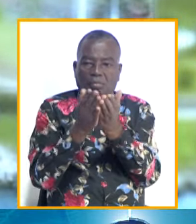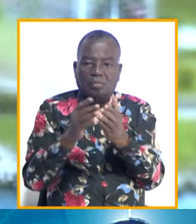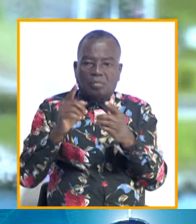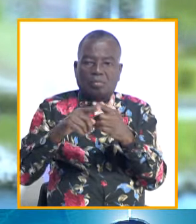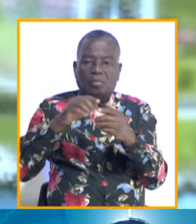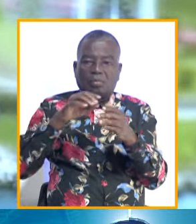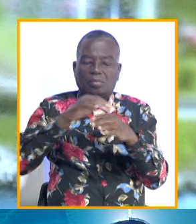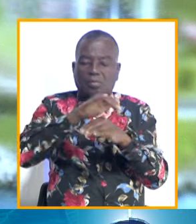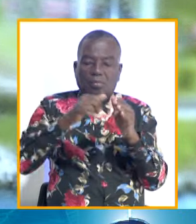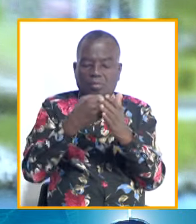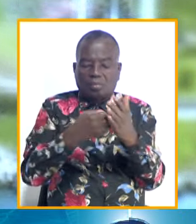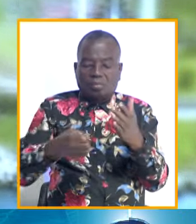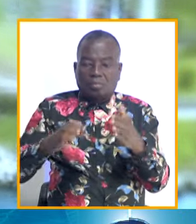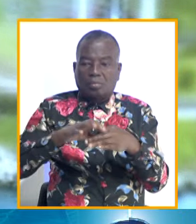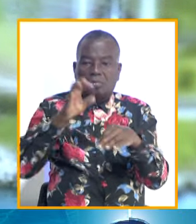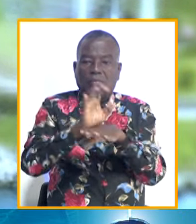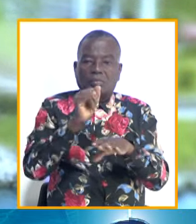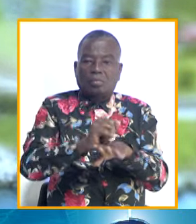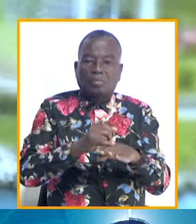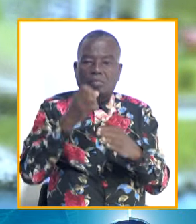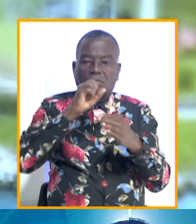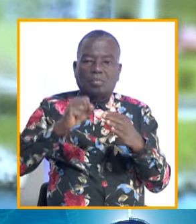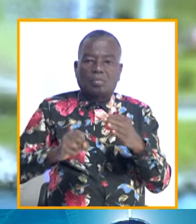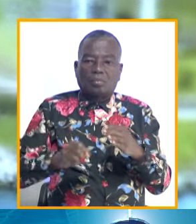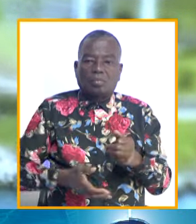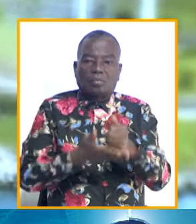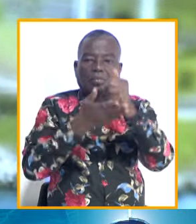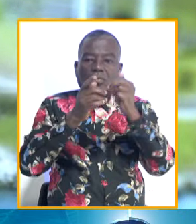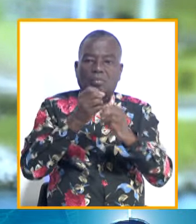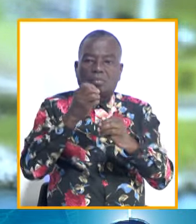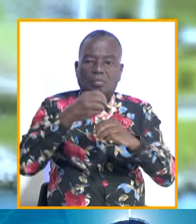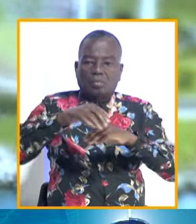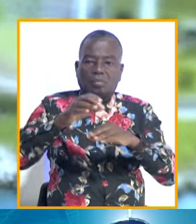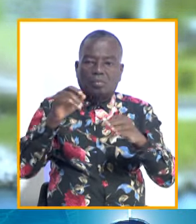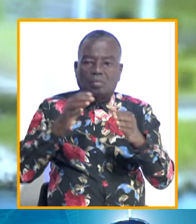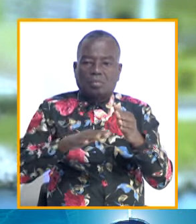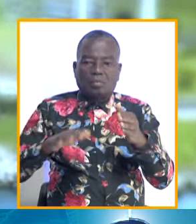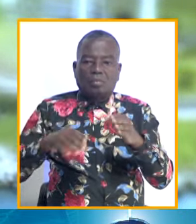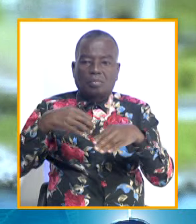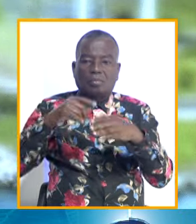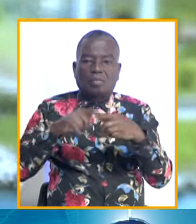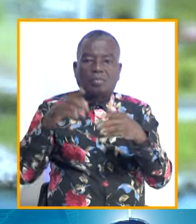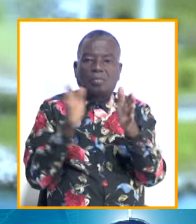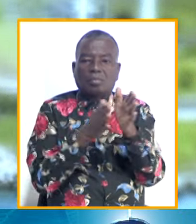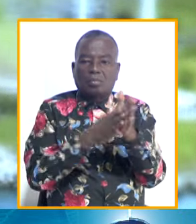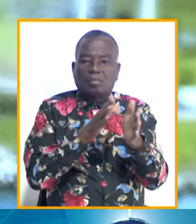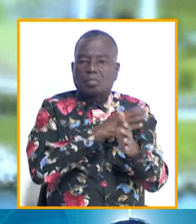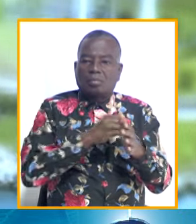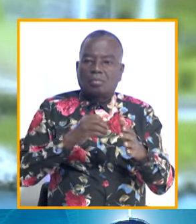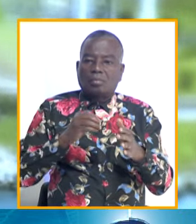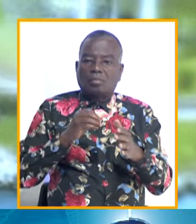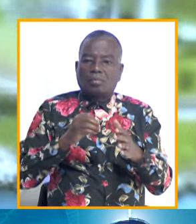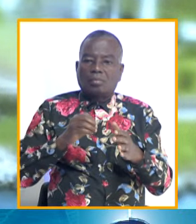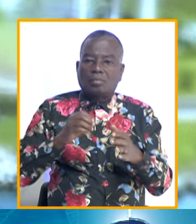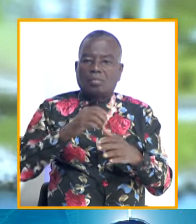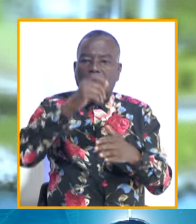scolaire 2024-2025, une campagne d'aide à la scolarisation initiée par sa fondation Children of Africa, des dons